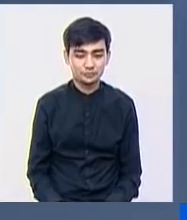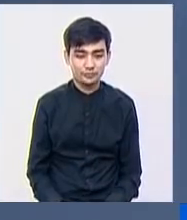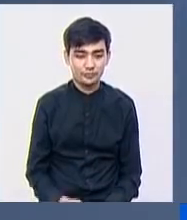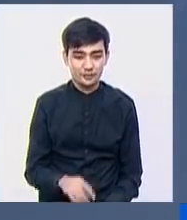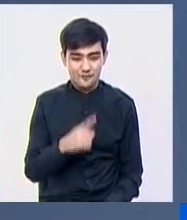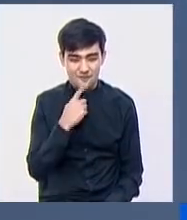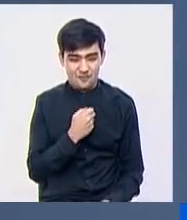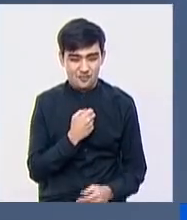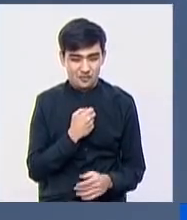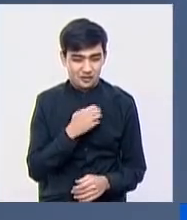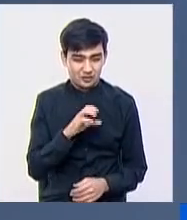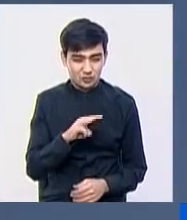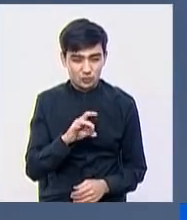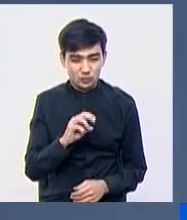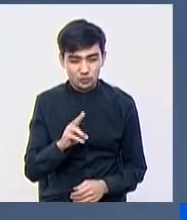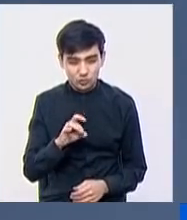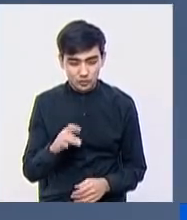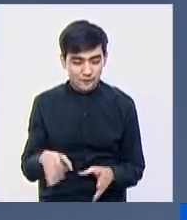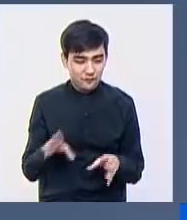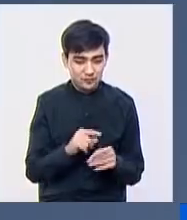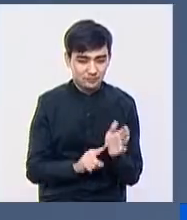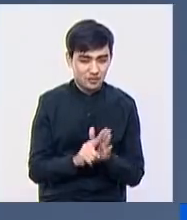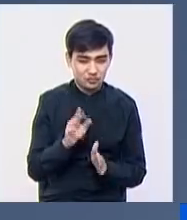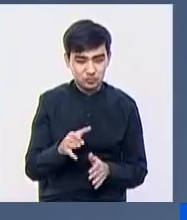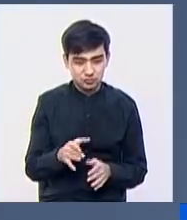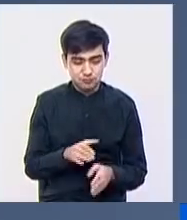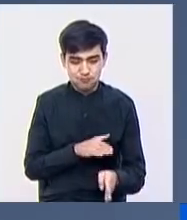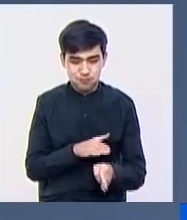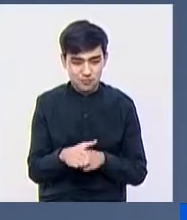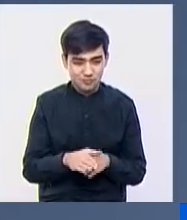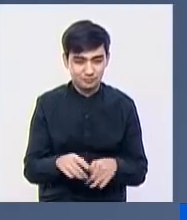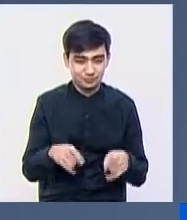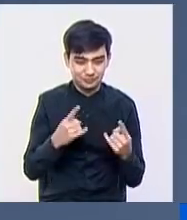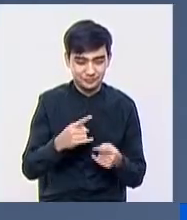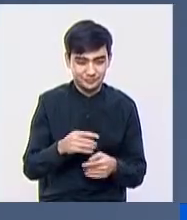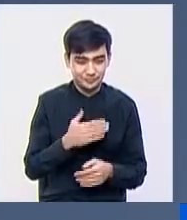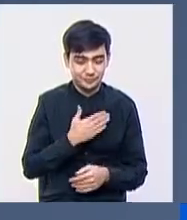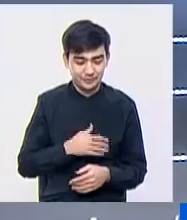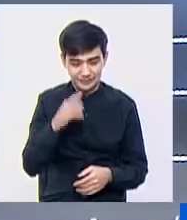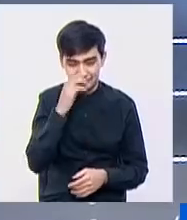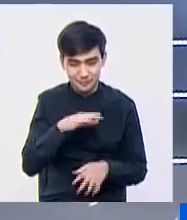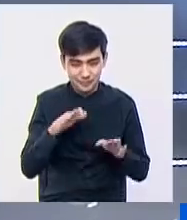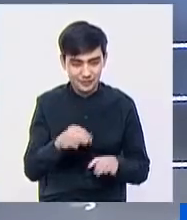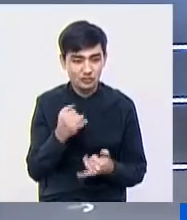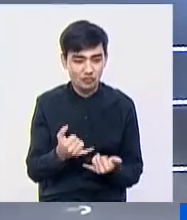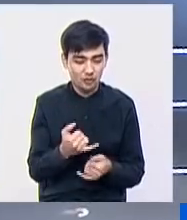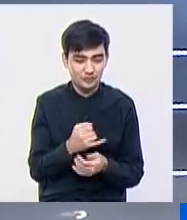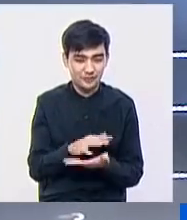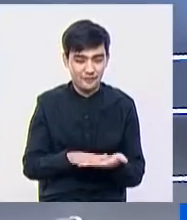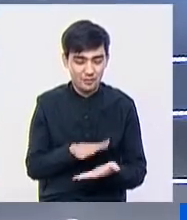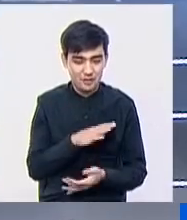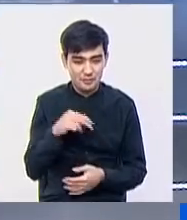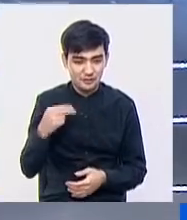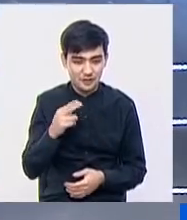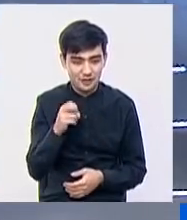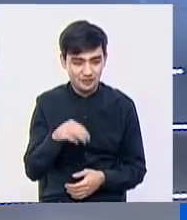Силовые структуры примут все необходимые меры по полному восстановлению порядка в стране. Об этом сегодня заявил